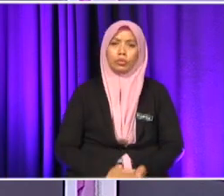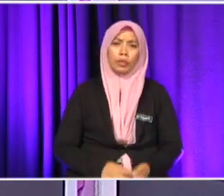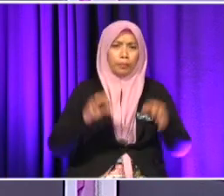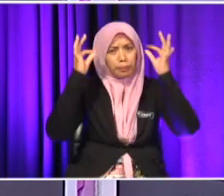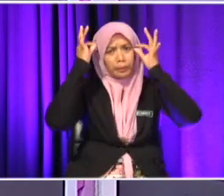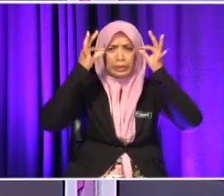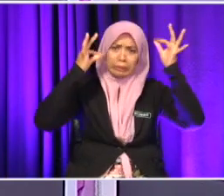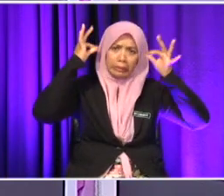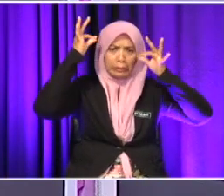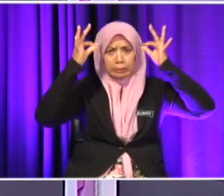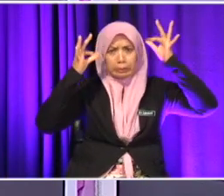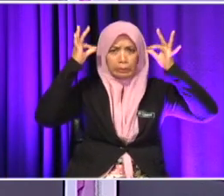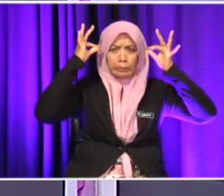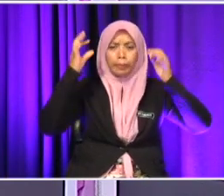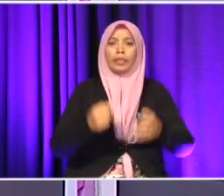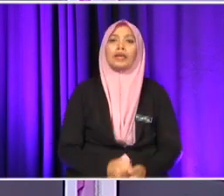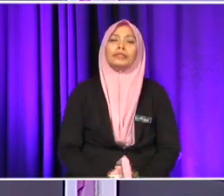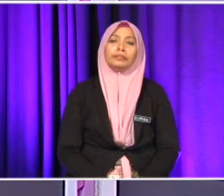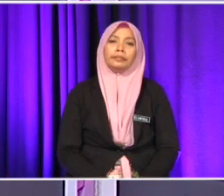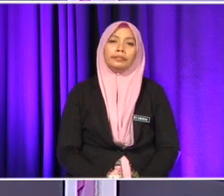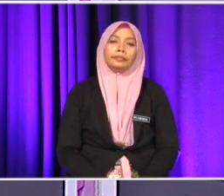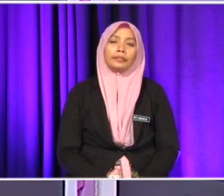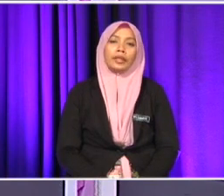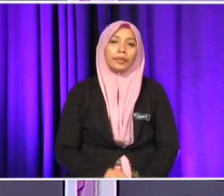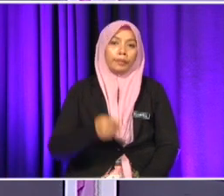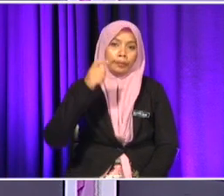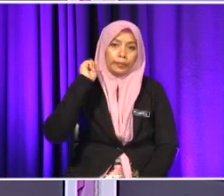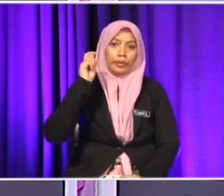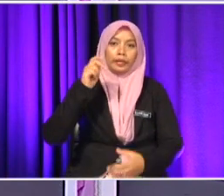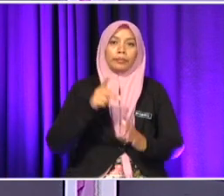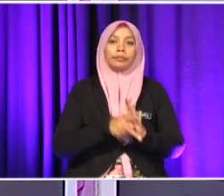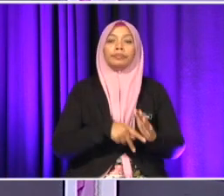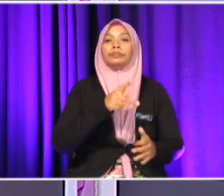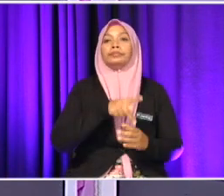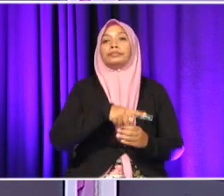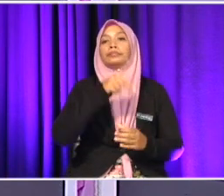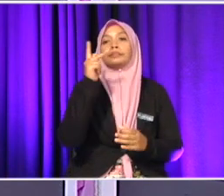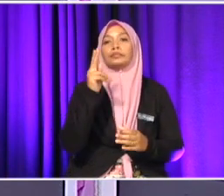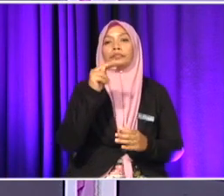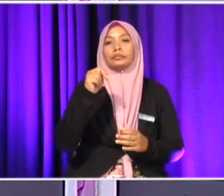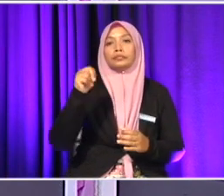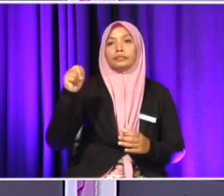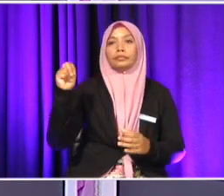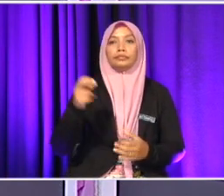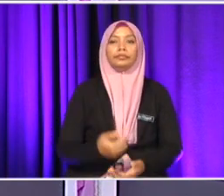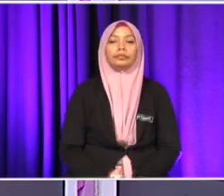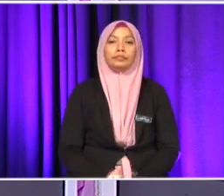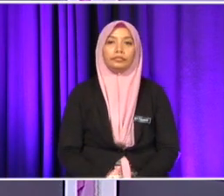utama untuk peniagaan yaitu imanitadilah pengeluaran kan Nah pengeluaran